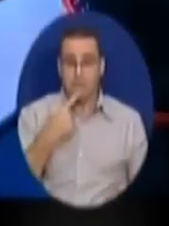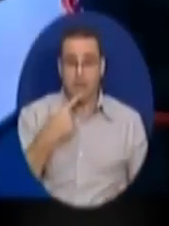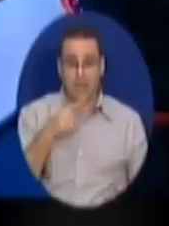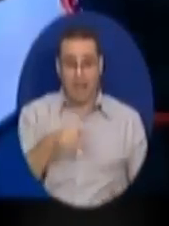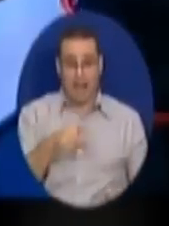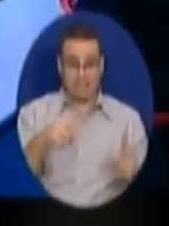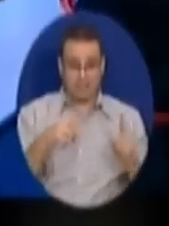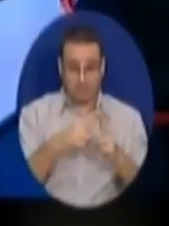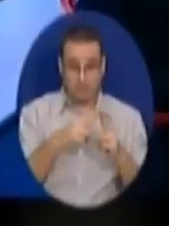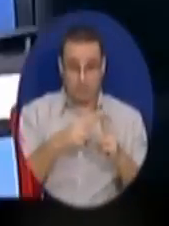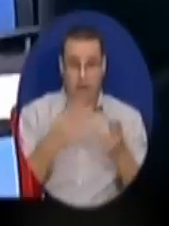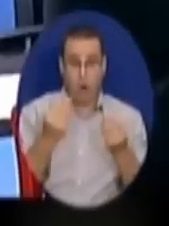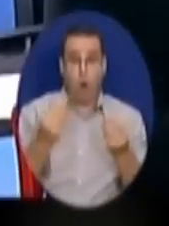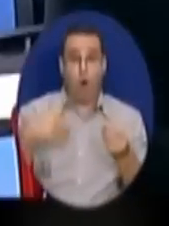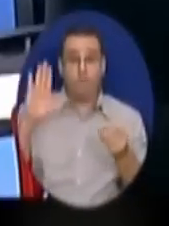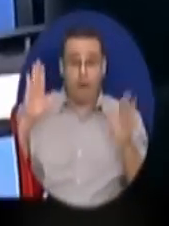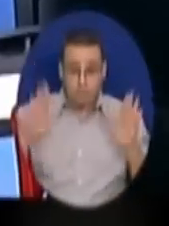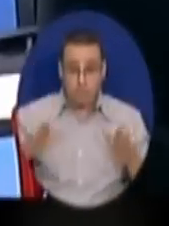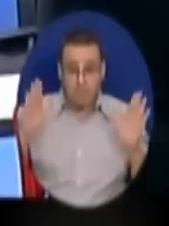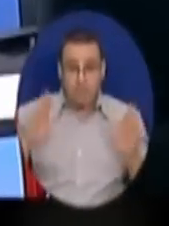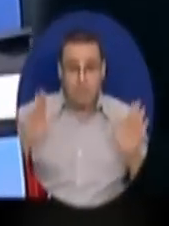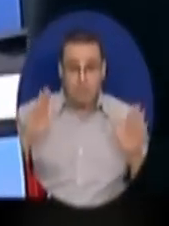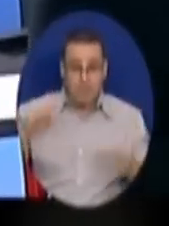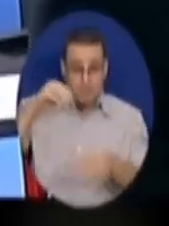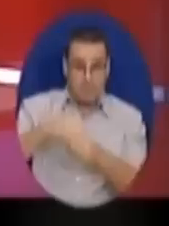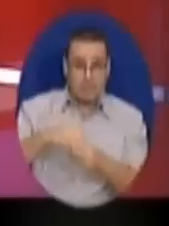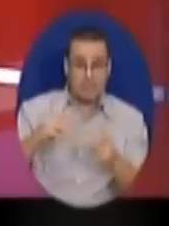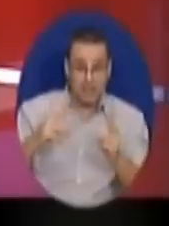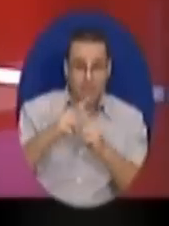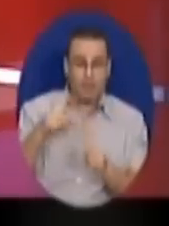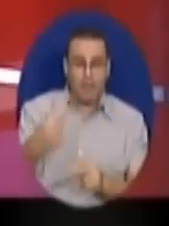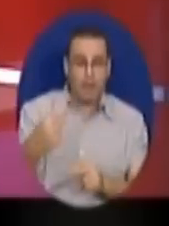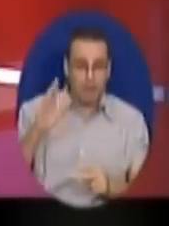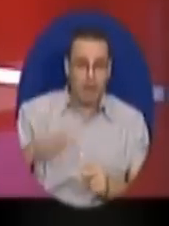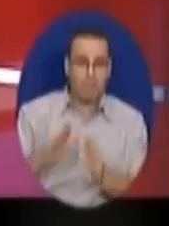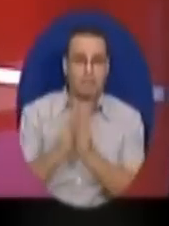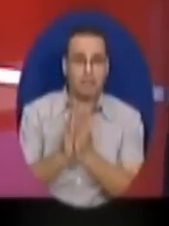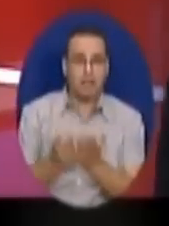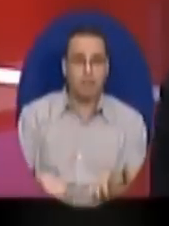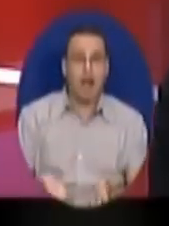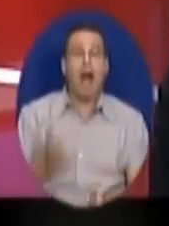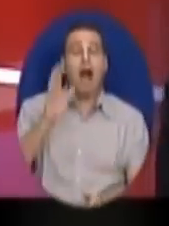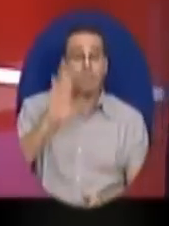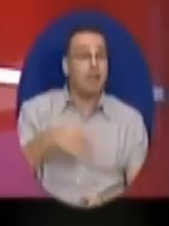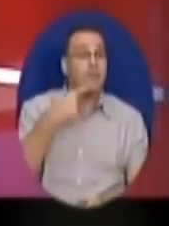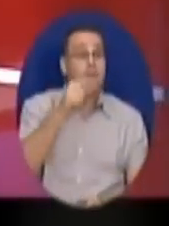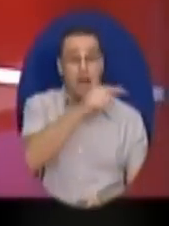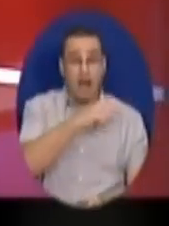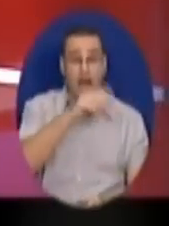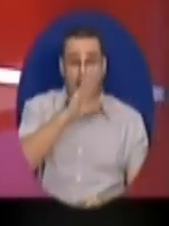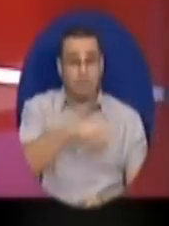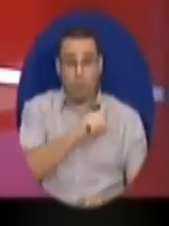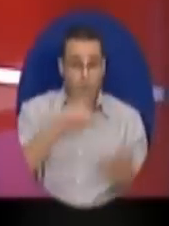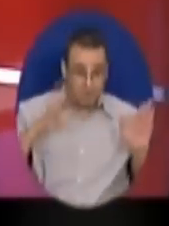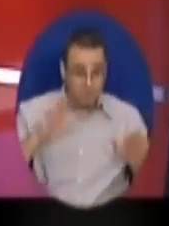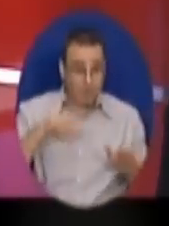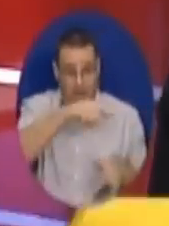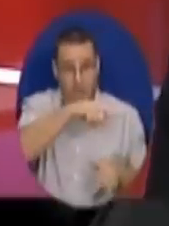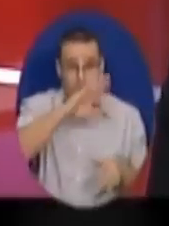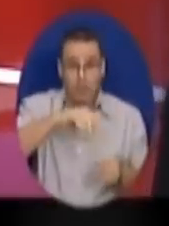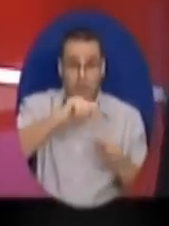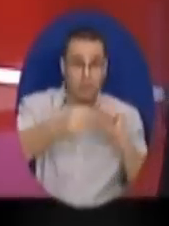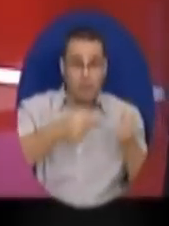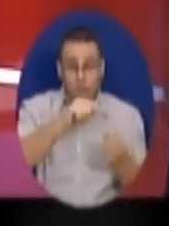שלה רוב המוסלמים בצרפת הם אזרחים שלה גם אם האזרחים הלא מוסלמים האם גם ביניהם תתפתח